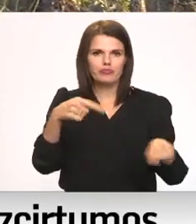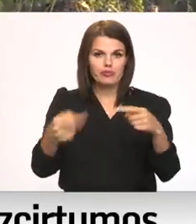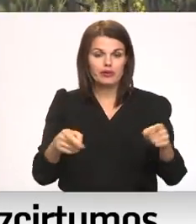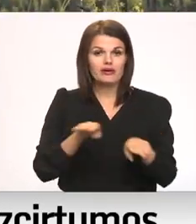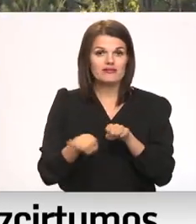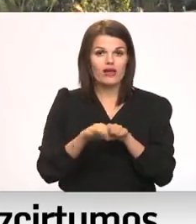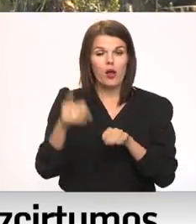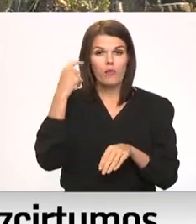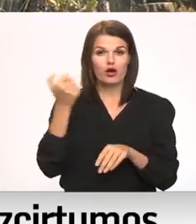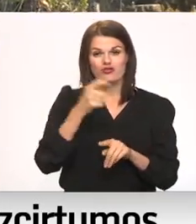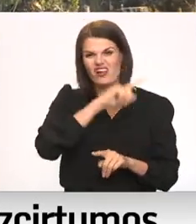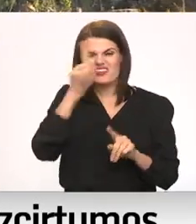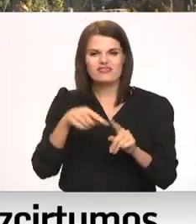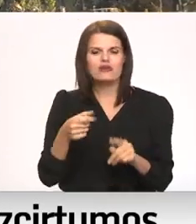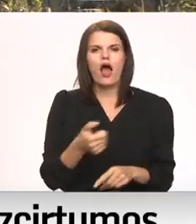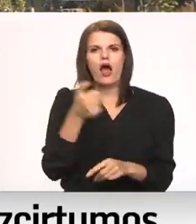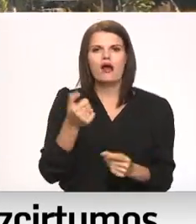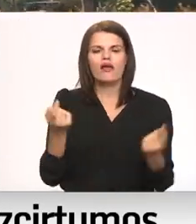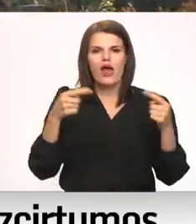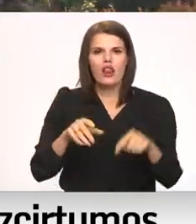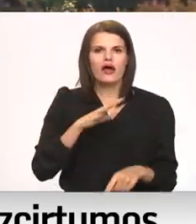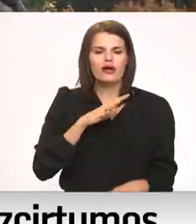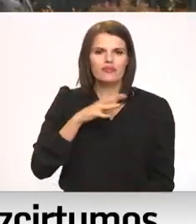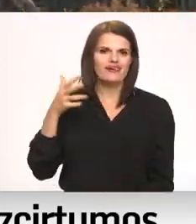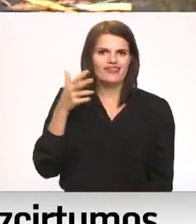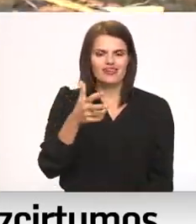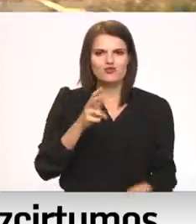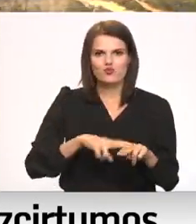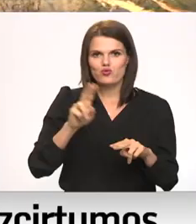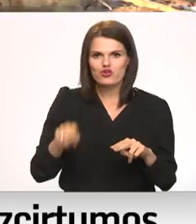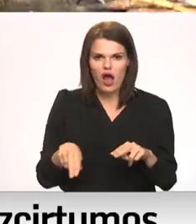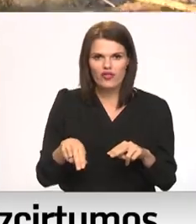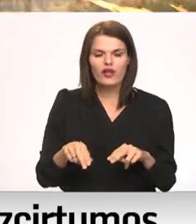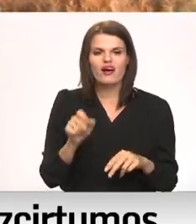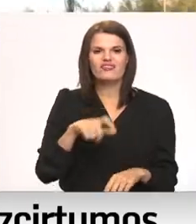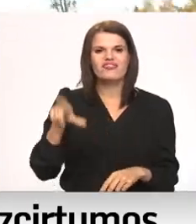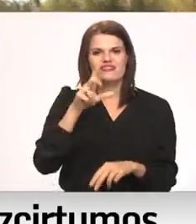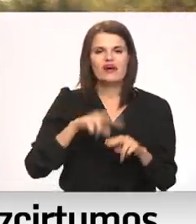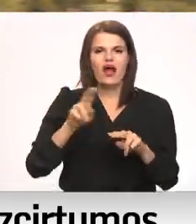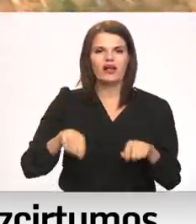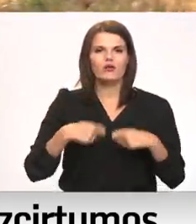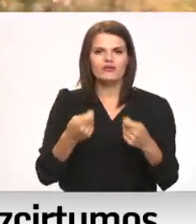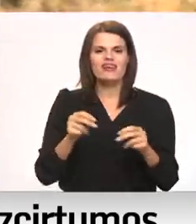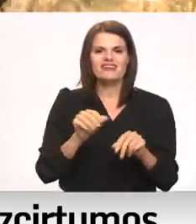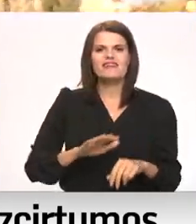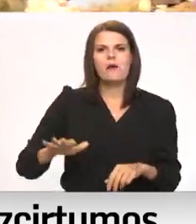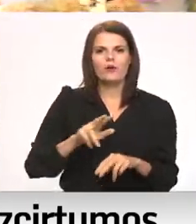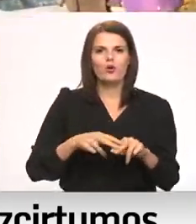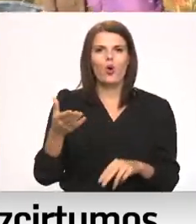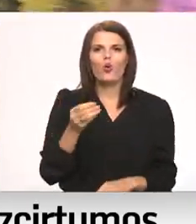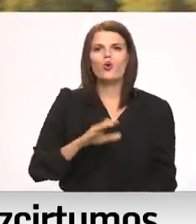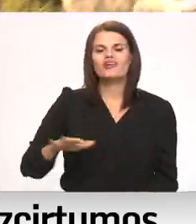pērn visa gada laikā izsniegtas teju 3000 šādu atļauju. Visvairāk atļaujas izsniegtas Zemgales un